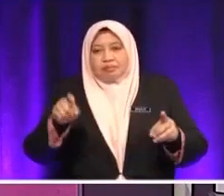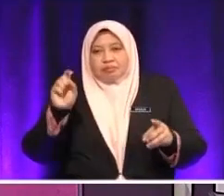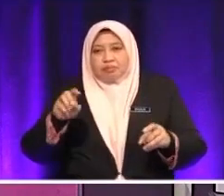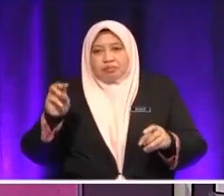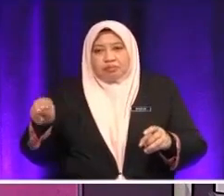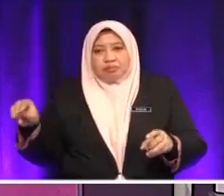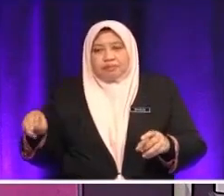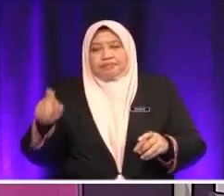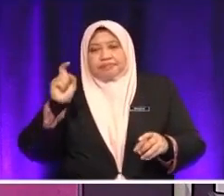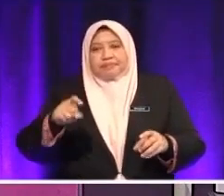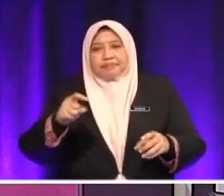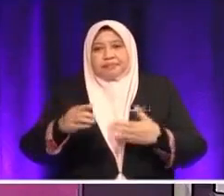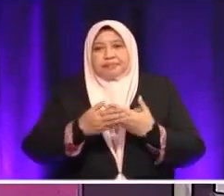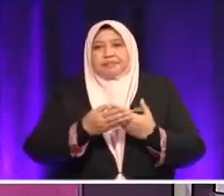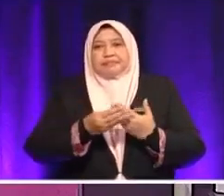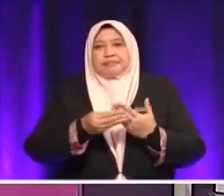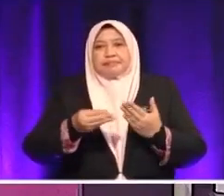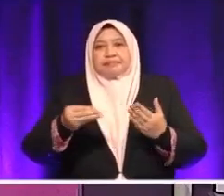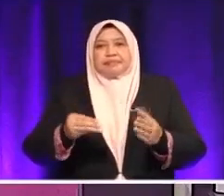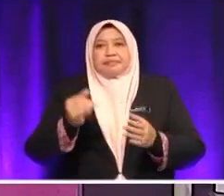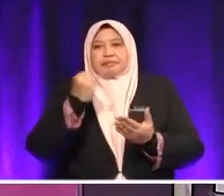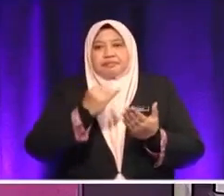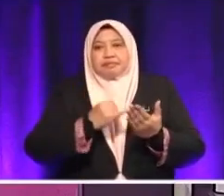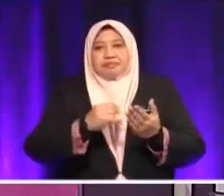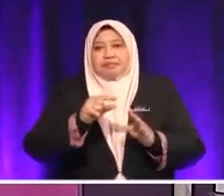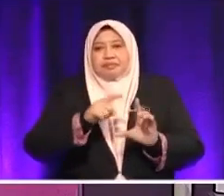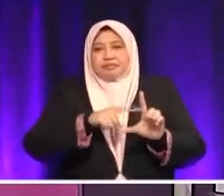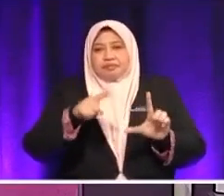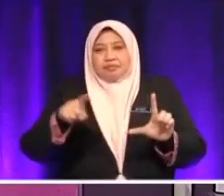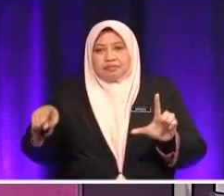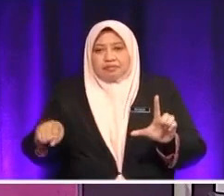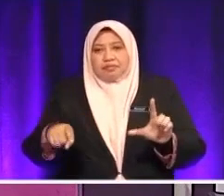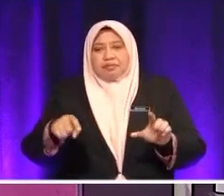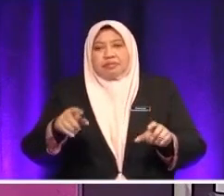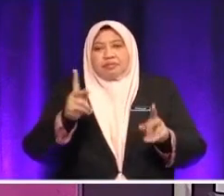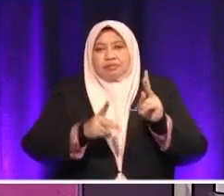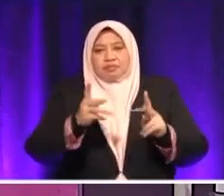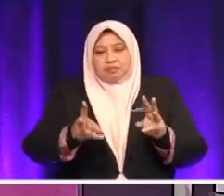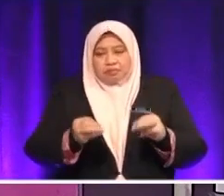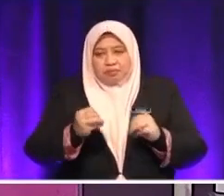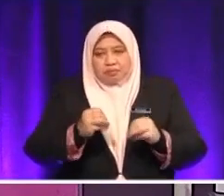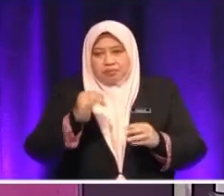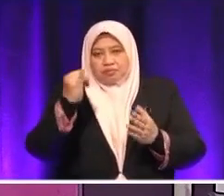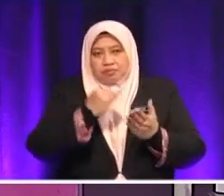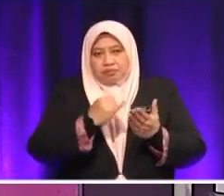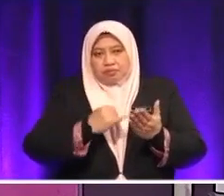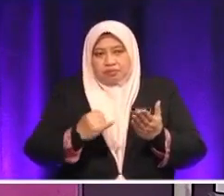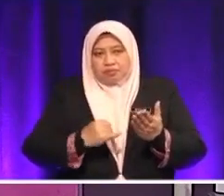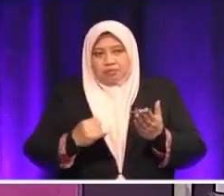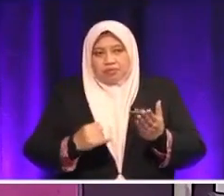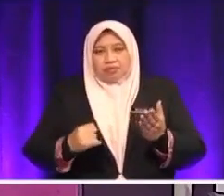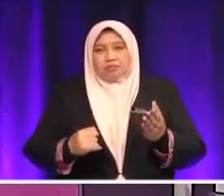Mahir melukis graf Ogive jadi di sini murid kita tahu kalau nak melukis grave Ogive kita perlu ape